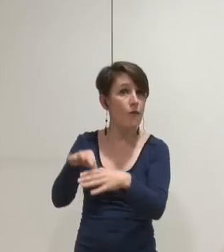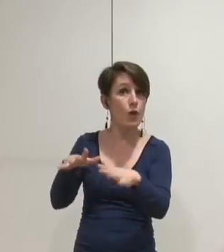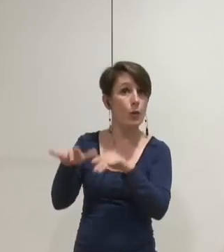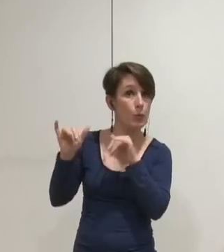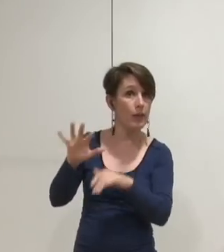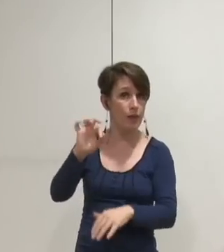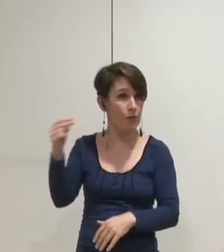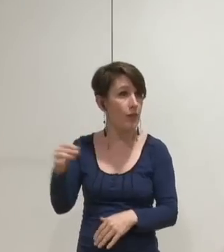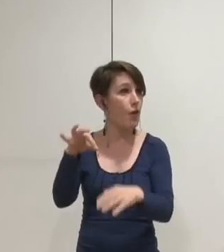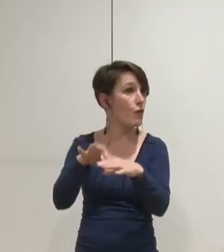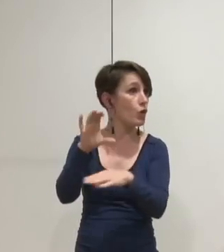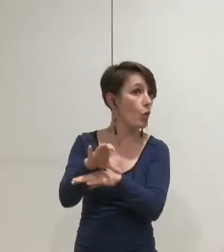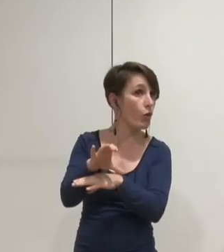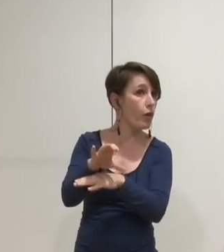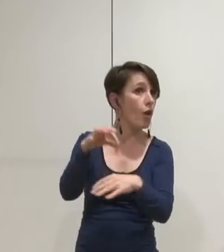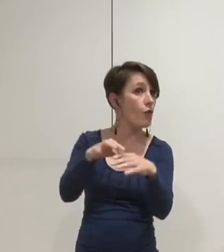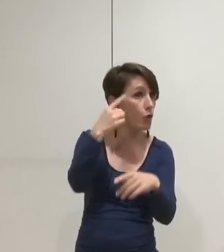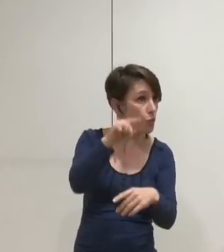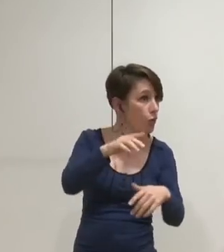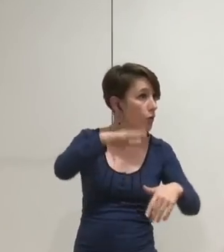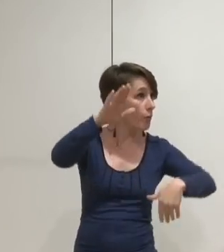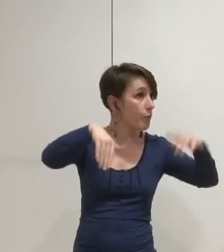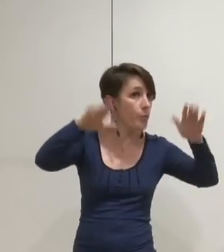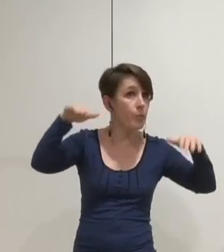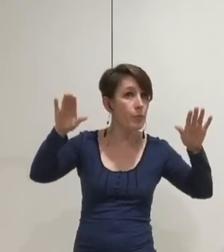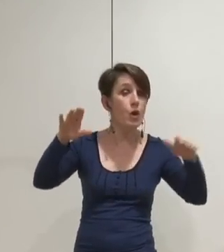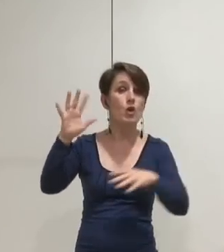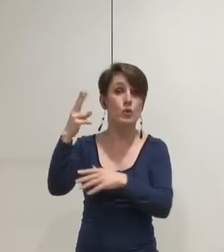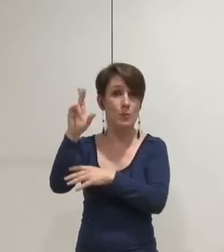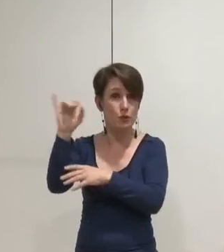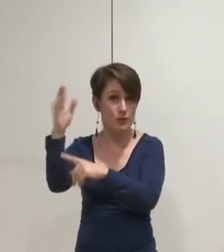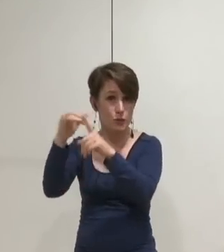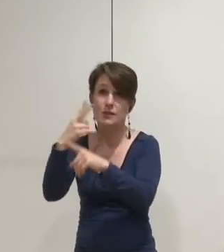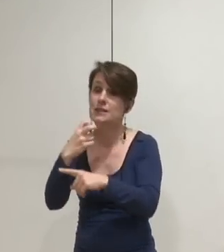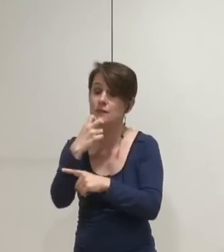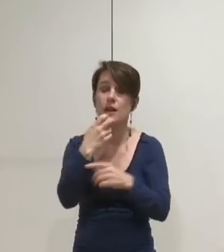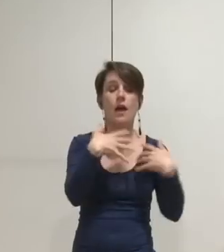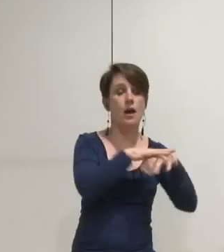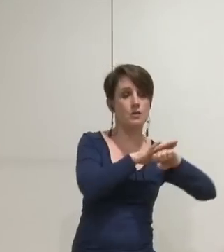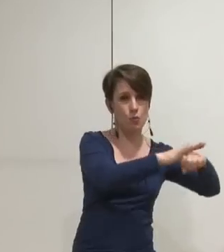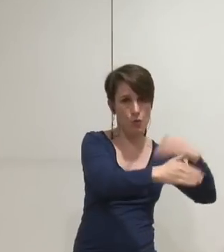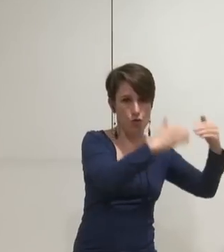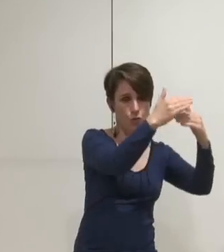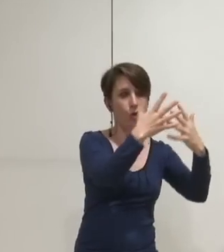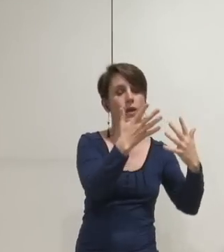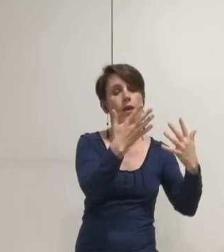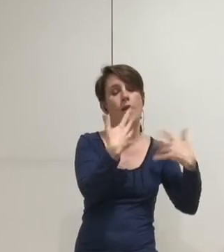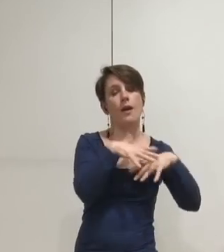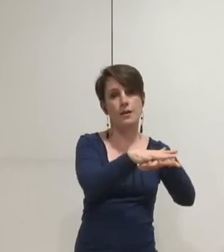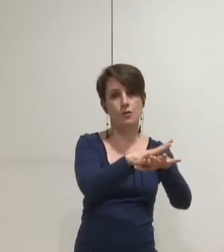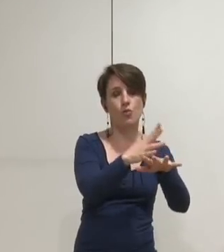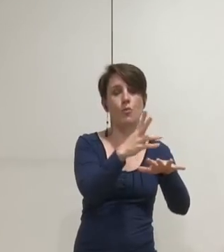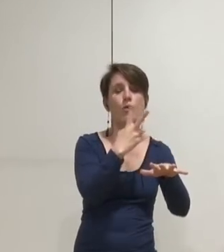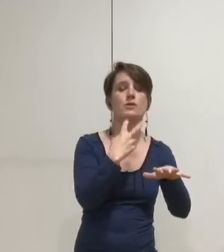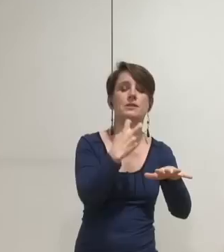Front National qui vote contre qui vote pour umpudi société civile rassemblement de gauche et de progrès rassemblement citoyen de la